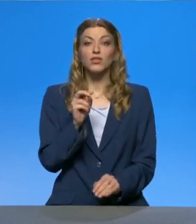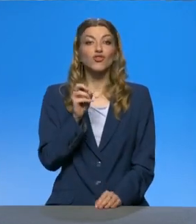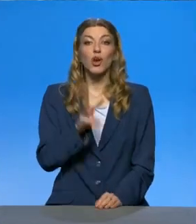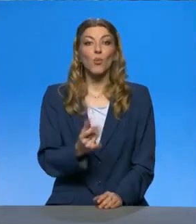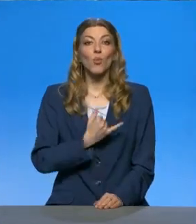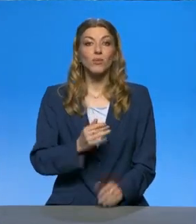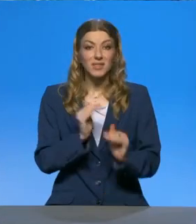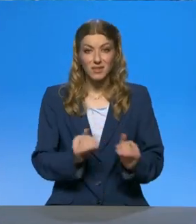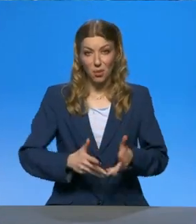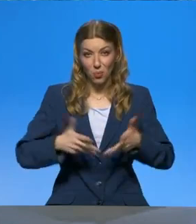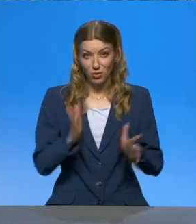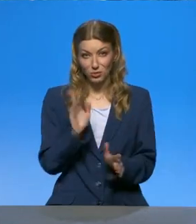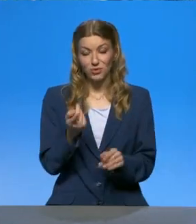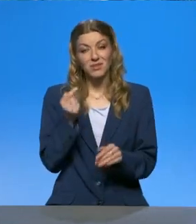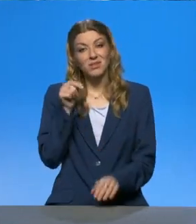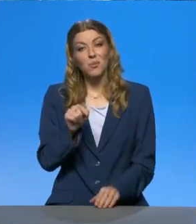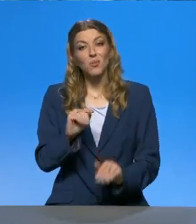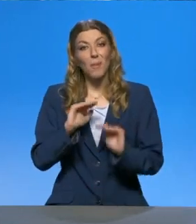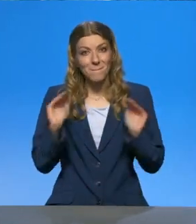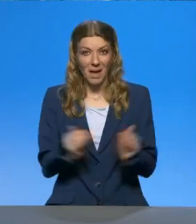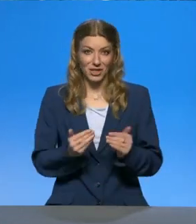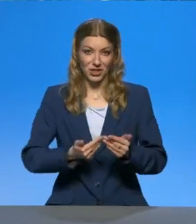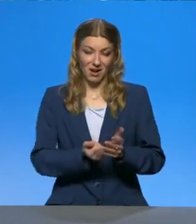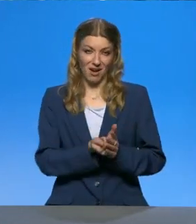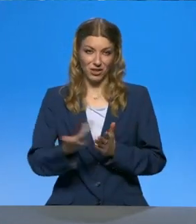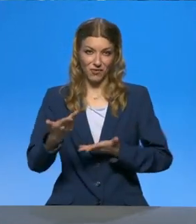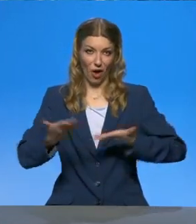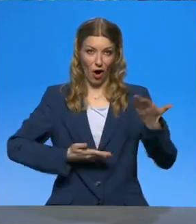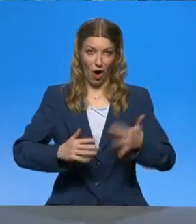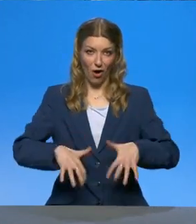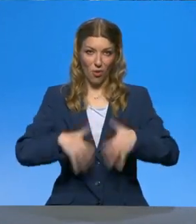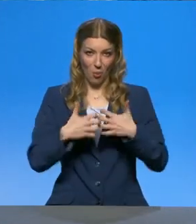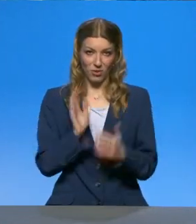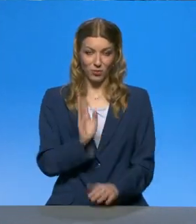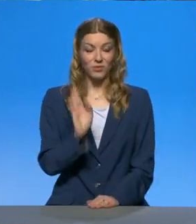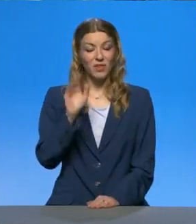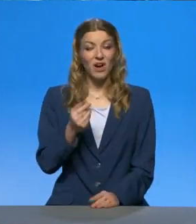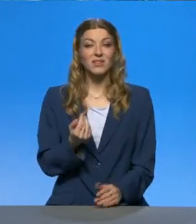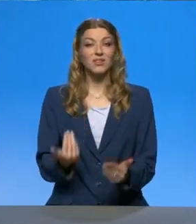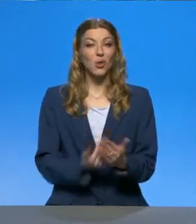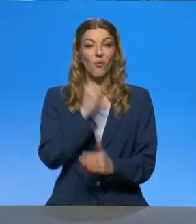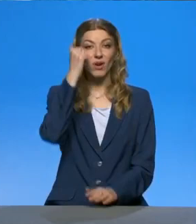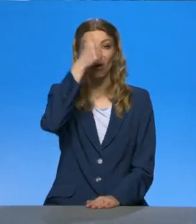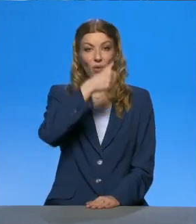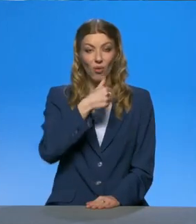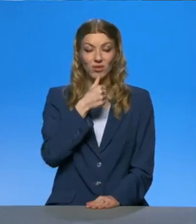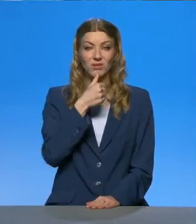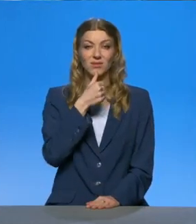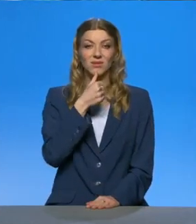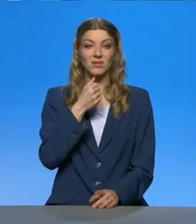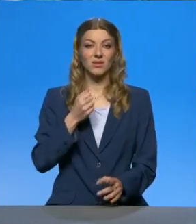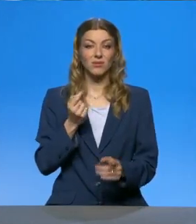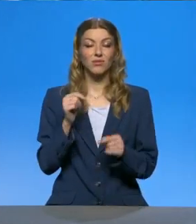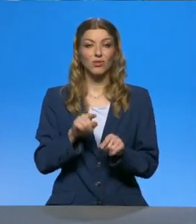роботов. Поэтому давайте, как говорится, встретим Новый год, который достаточно